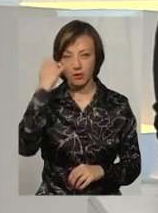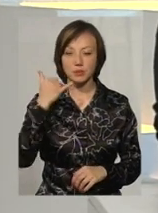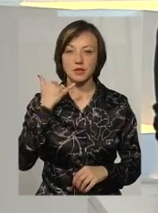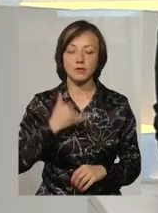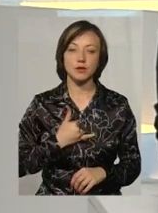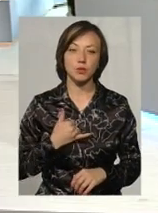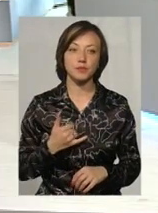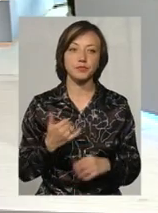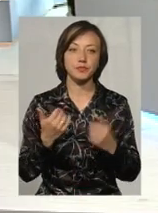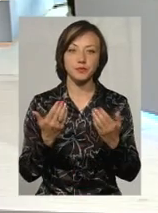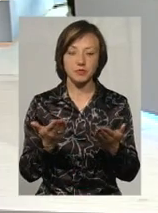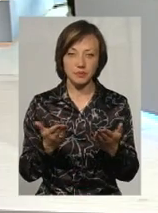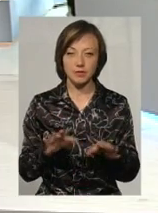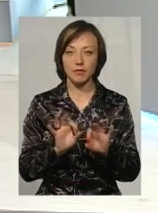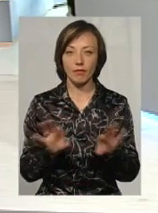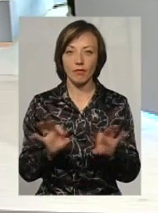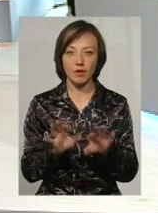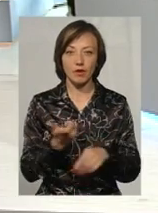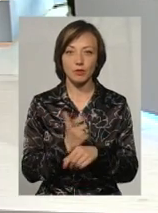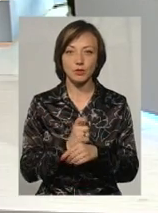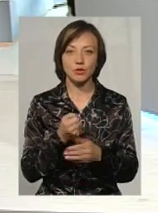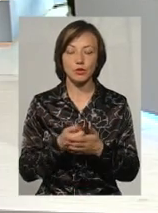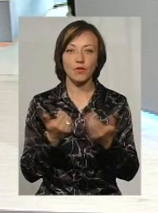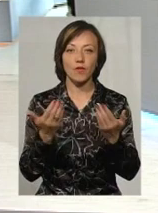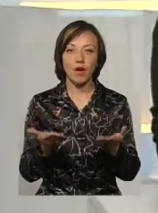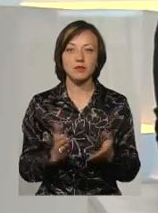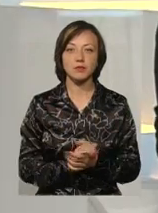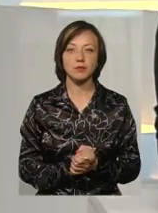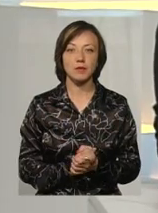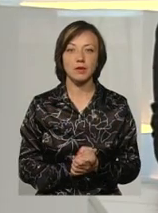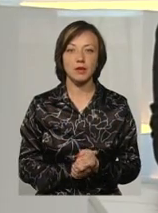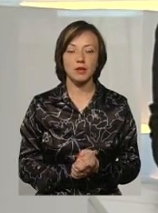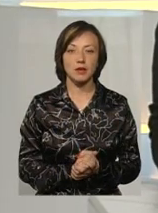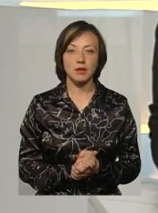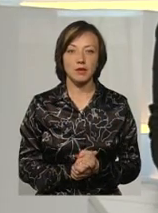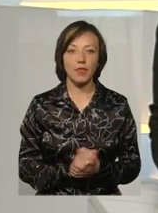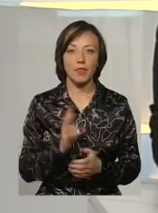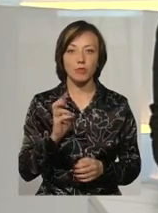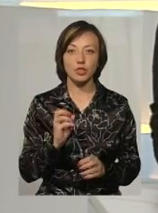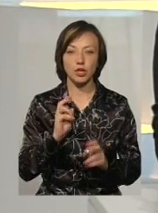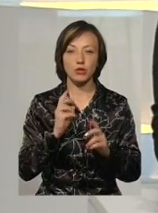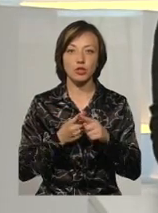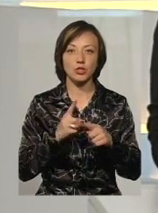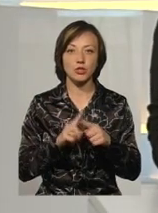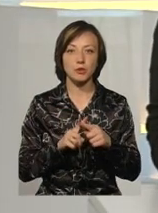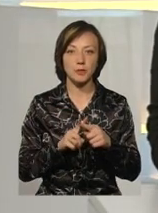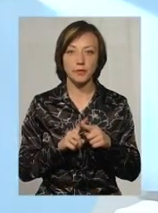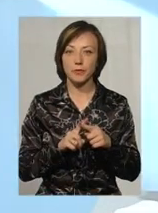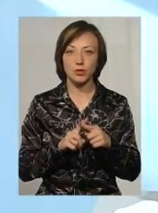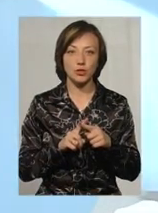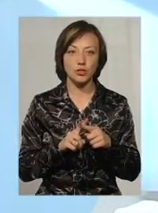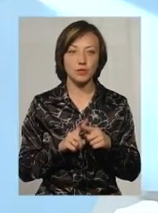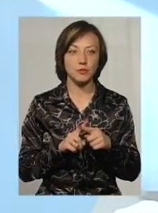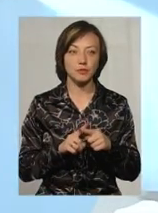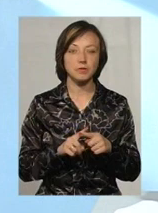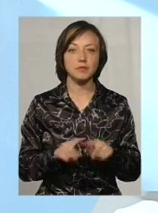реакцію. Пане Роман, це, напевно, більше до вас. Не зовсім по темі, але нарікають, що дуже молодих. Я думаю, питання якраз по темі.